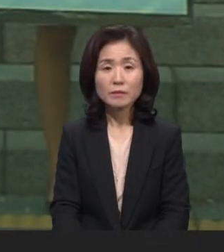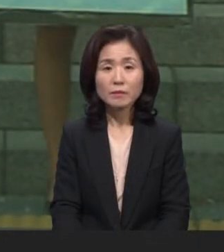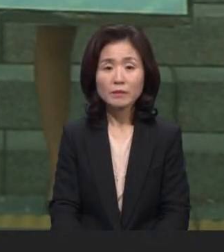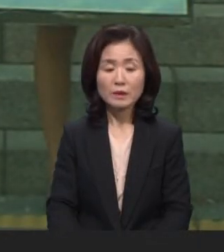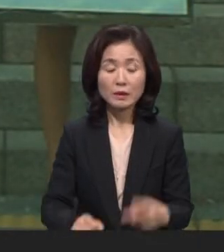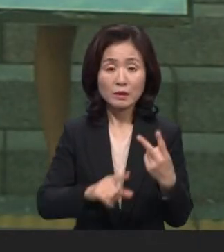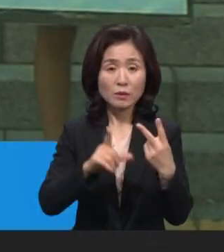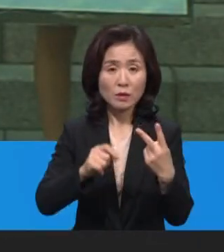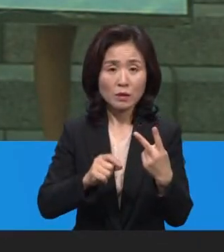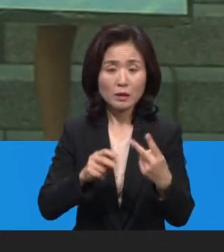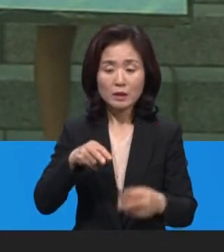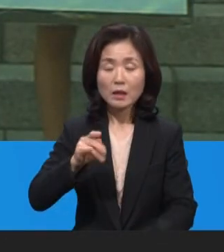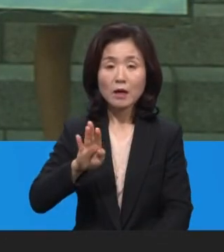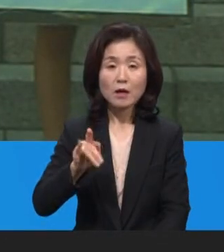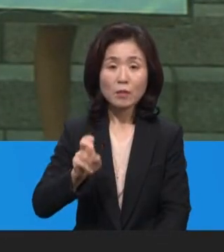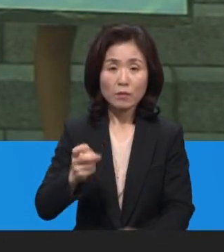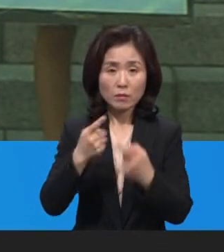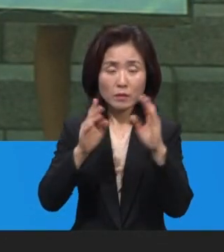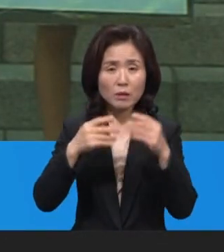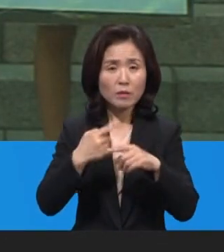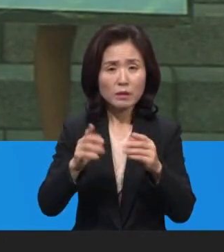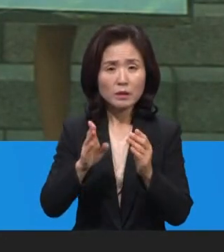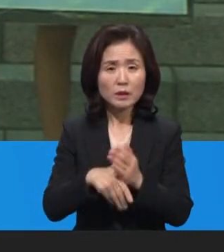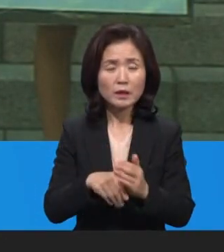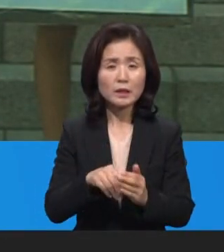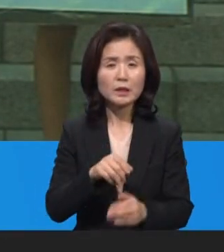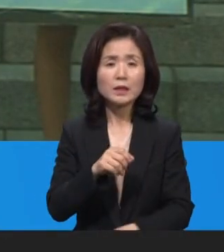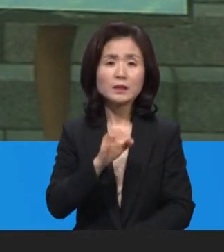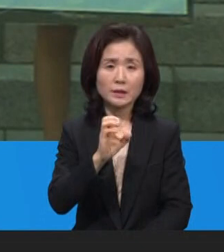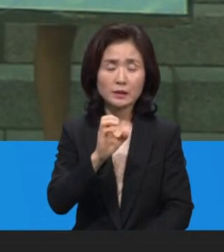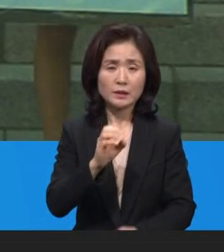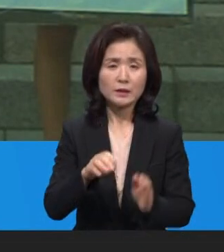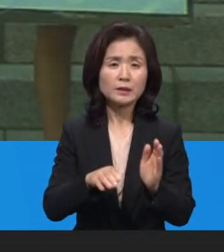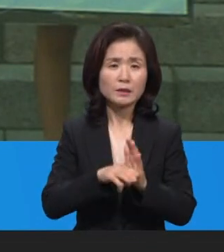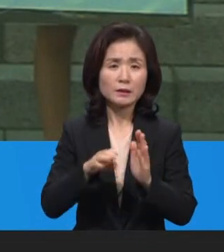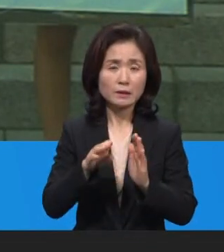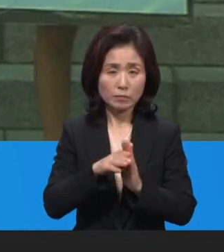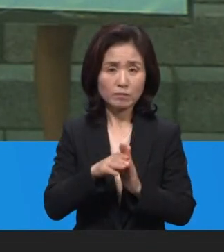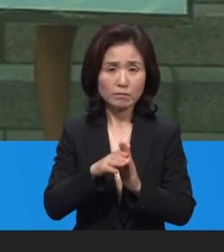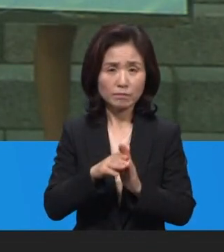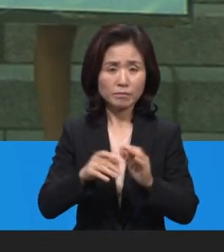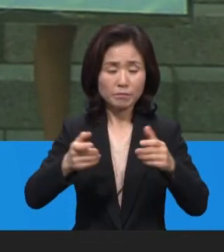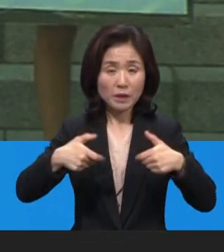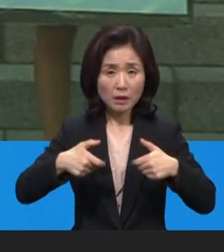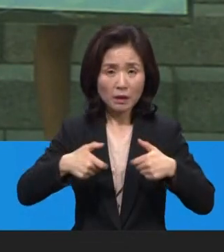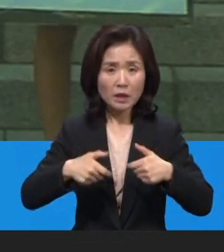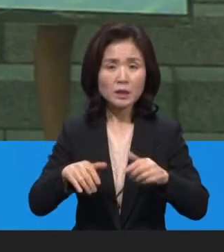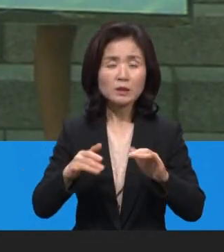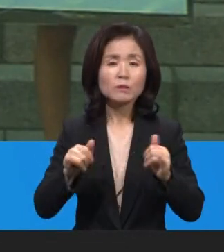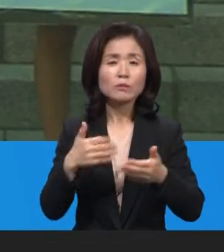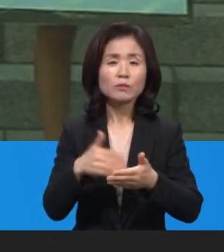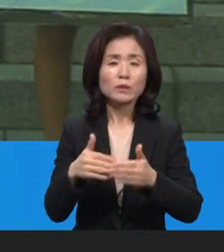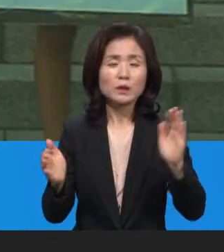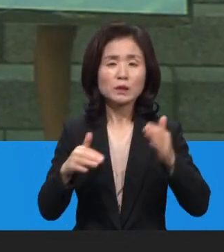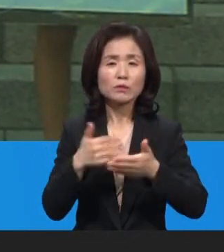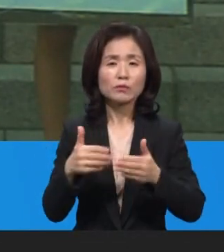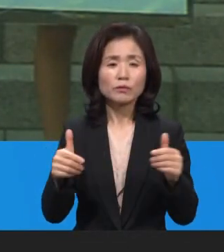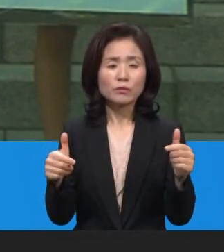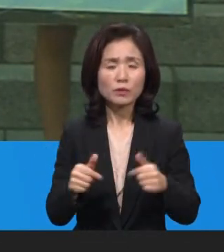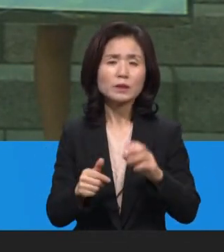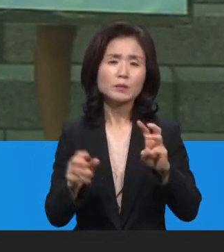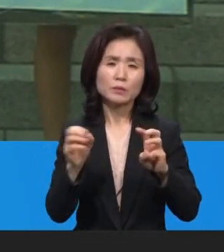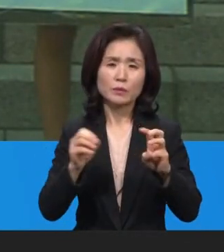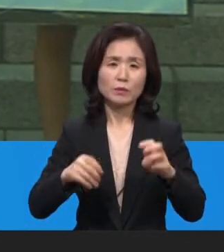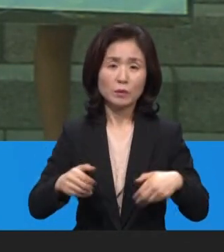지난 2월 사범대 평가에서 C등급을 받아 인원을 30% 줄여야만 하는 한국에 대해서 학과 통폐합을